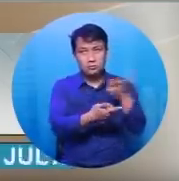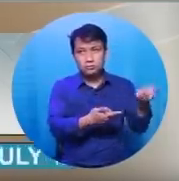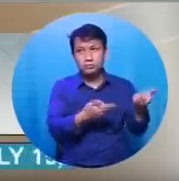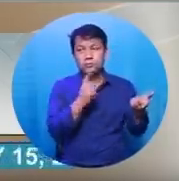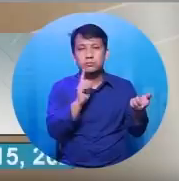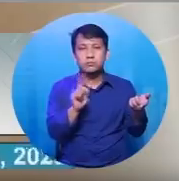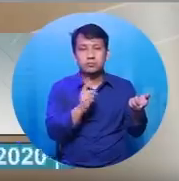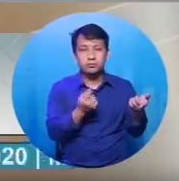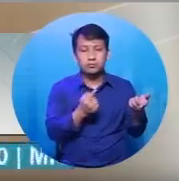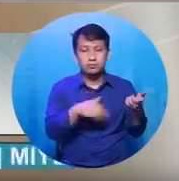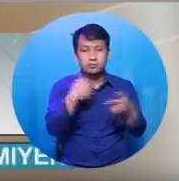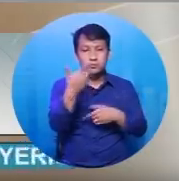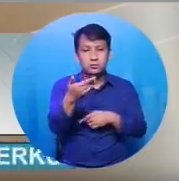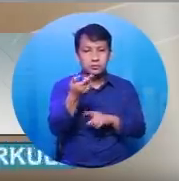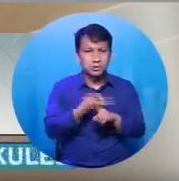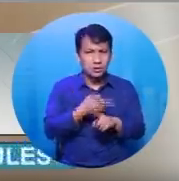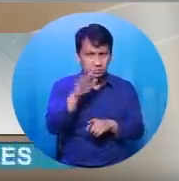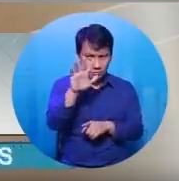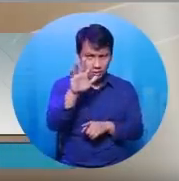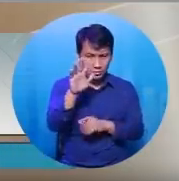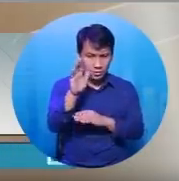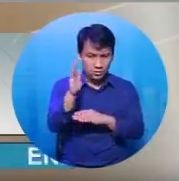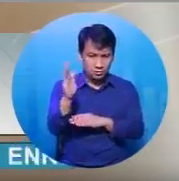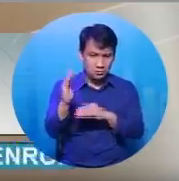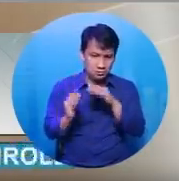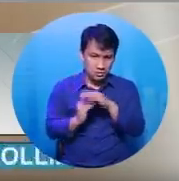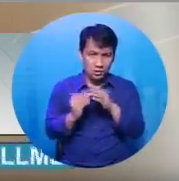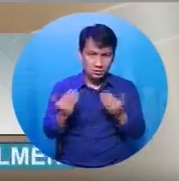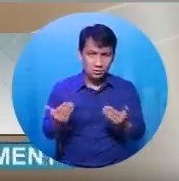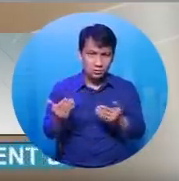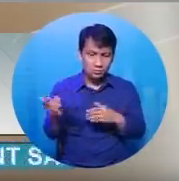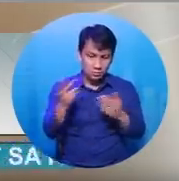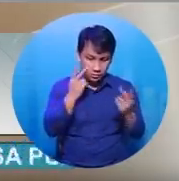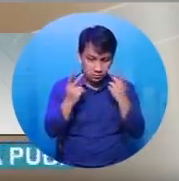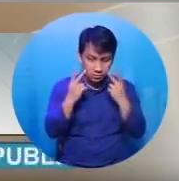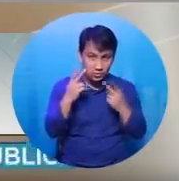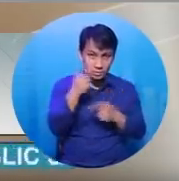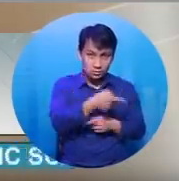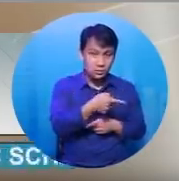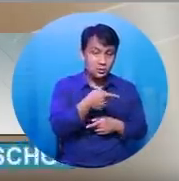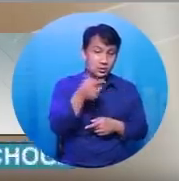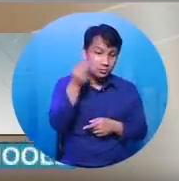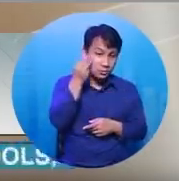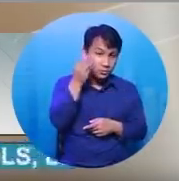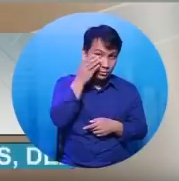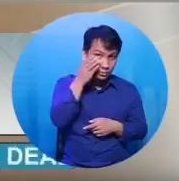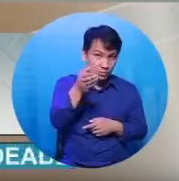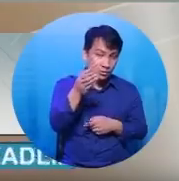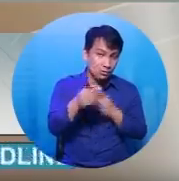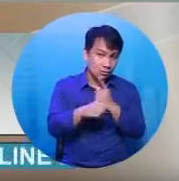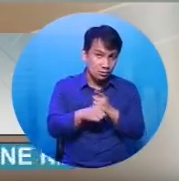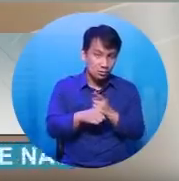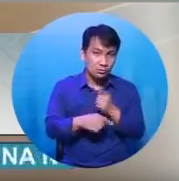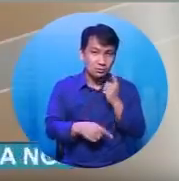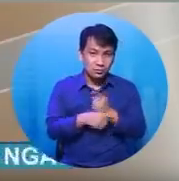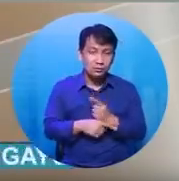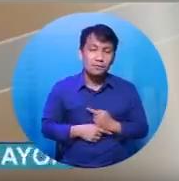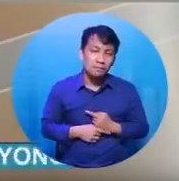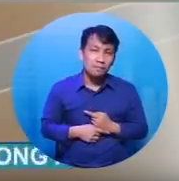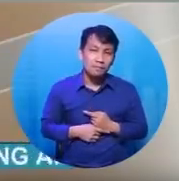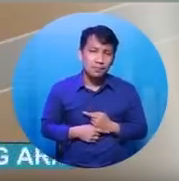guys na by 5 o'clock their time, nadalaw na po ito pong si Ma'am Maria Cristina. Pwede ba, Sir